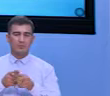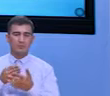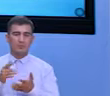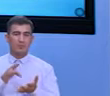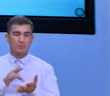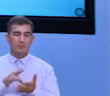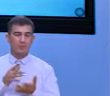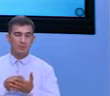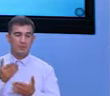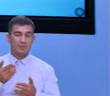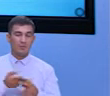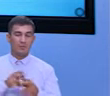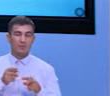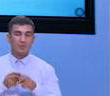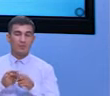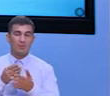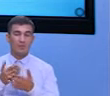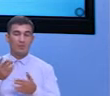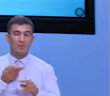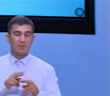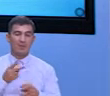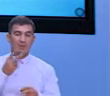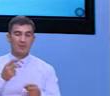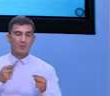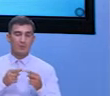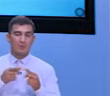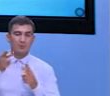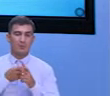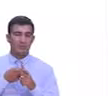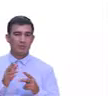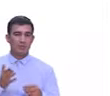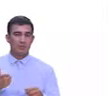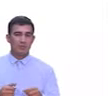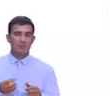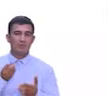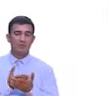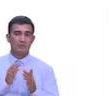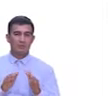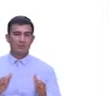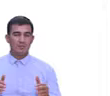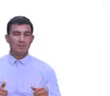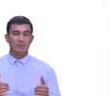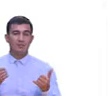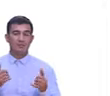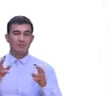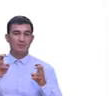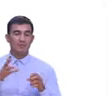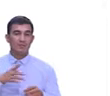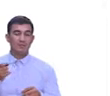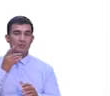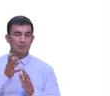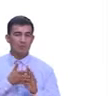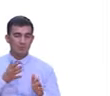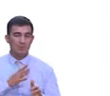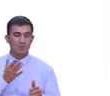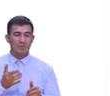o'rtasini vazifasi ana o'sha kesmani teng 2 ga ajratar ekan. Hurmatli o'quvchilar, bugungi mavzuyimiz sizga tushunarli